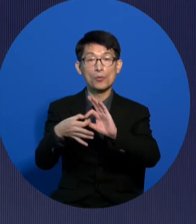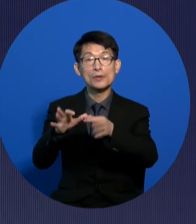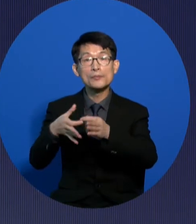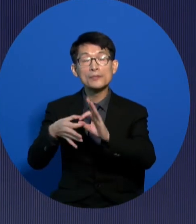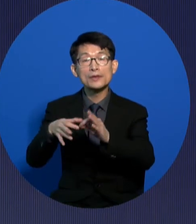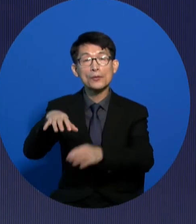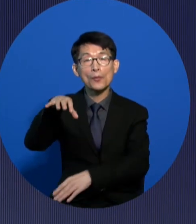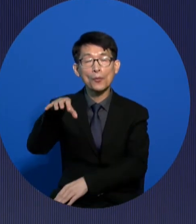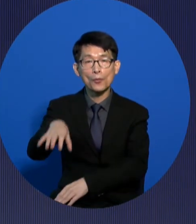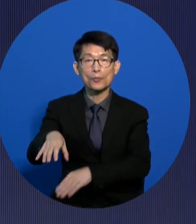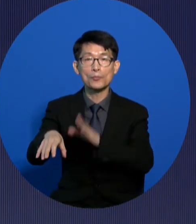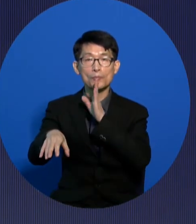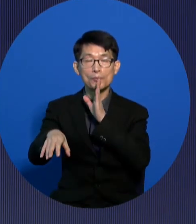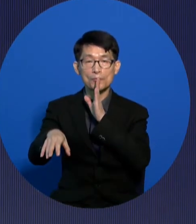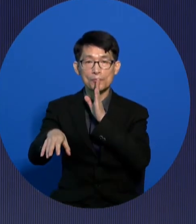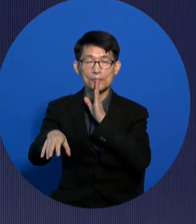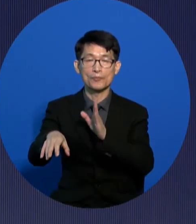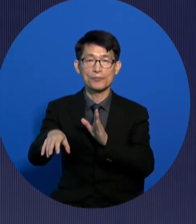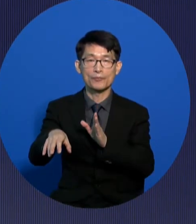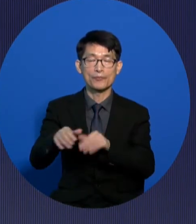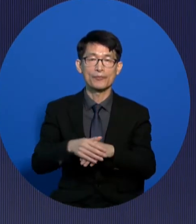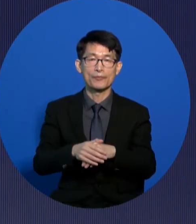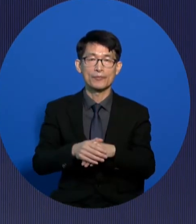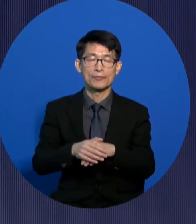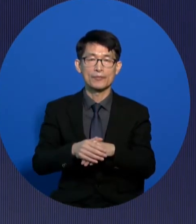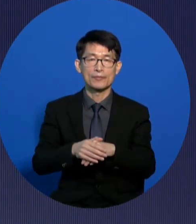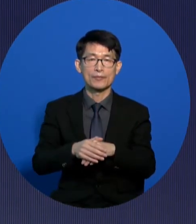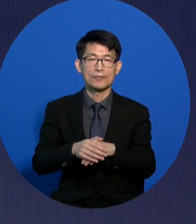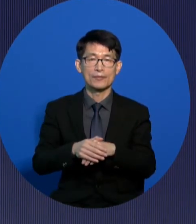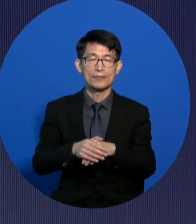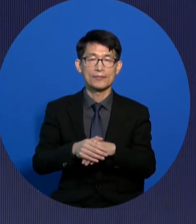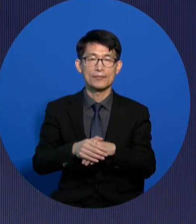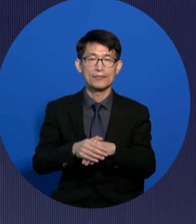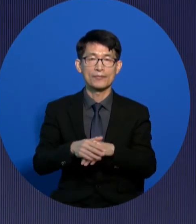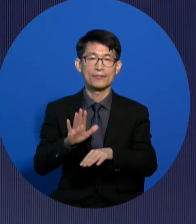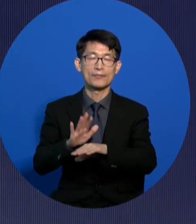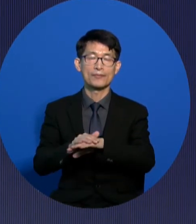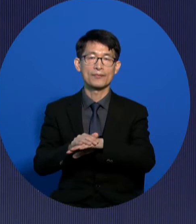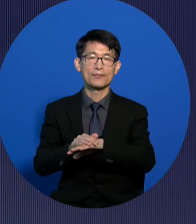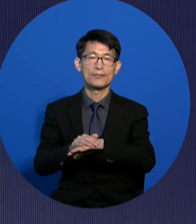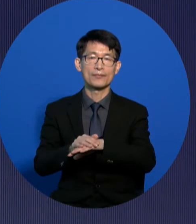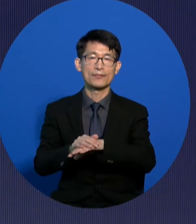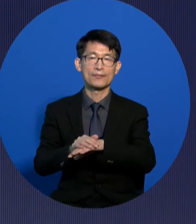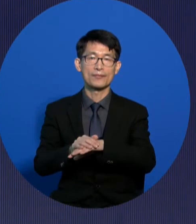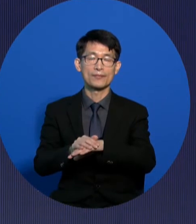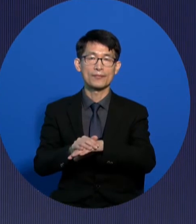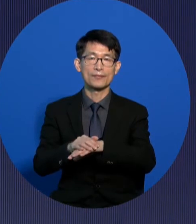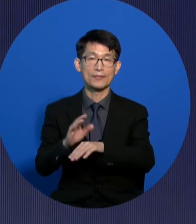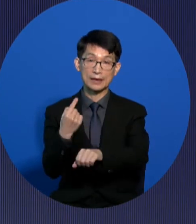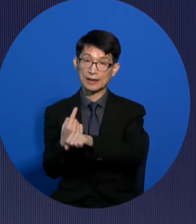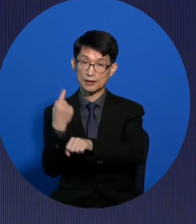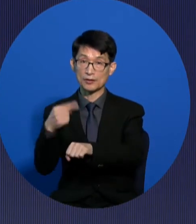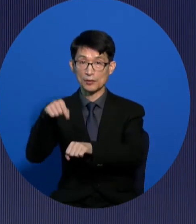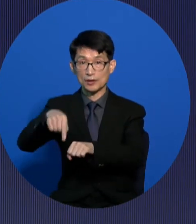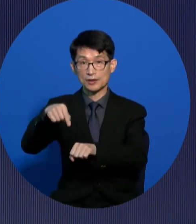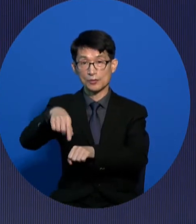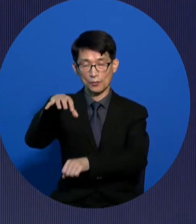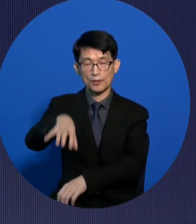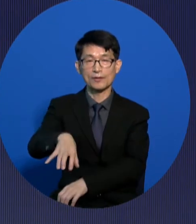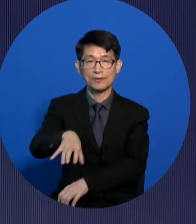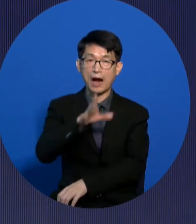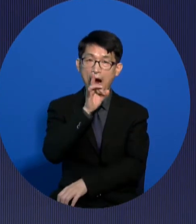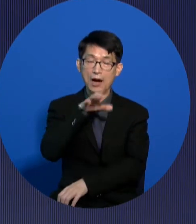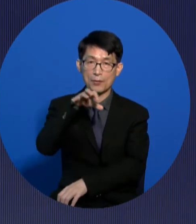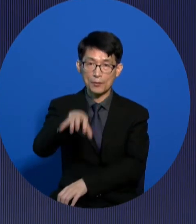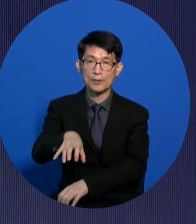연도를 바꿔서, 홀짝을 바꿔서 넘나들어야 되는데, 작년부터 우리는 이곳에서